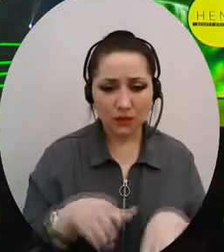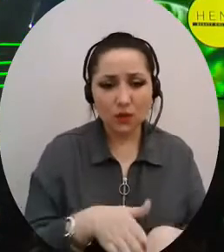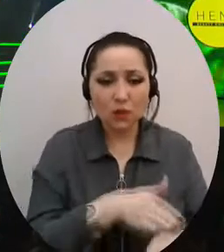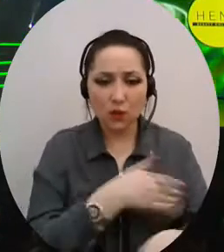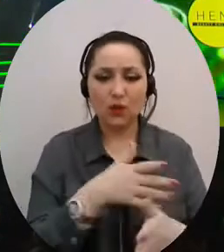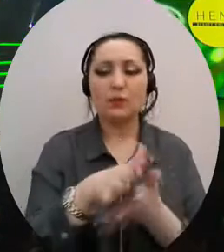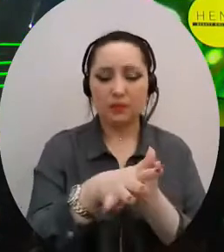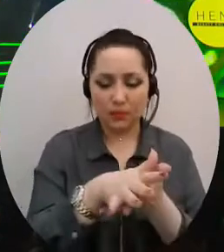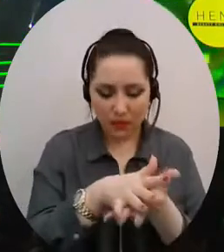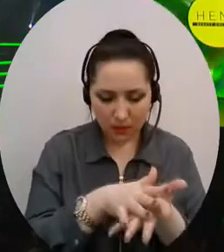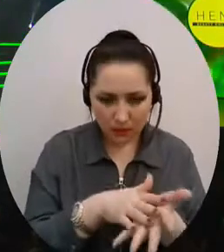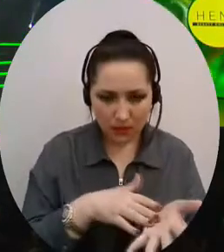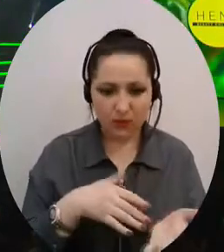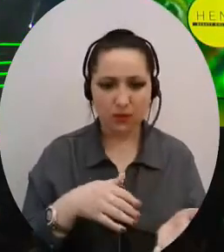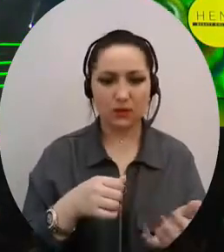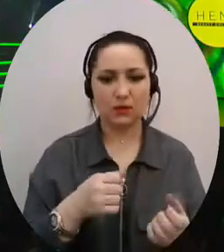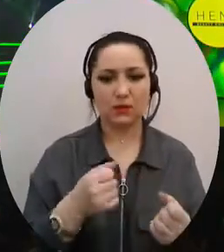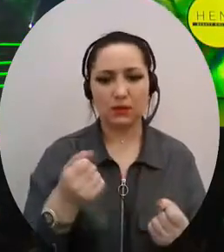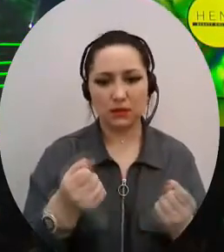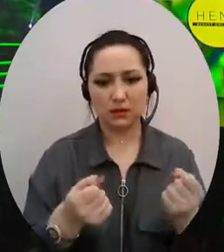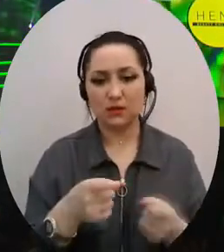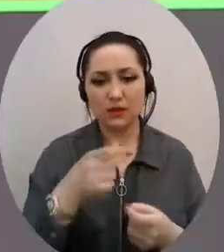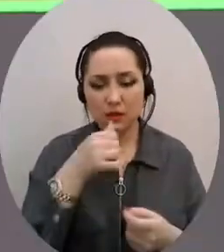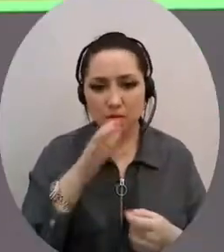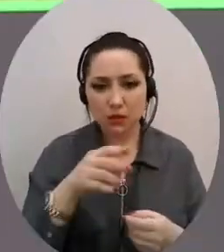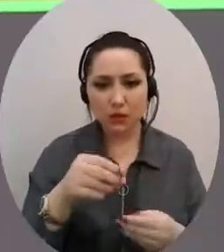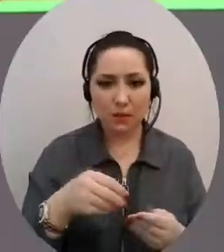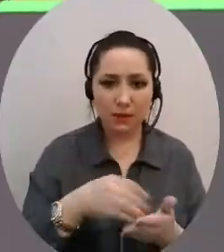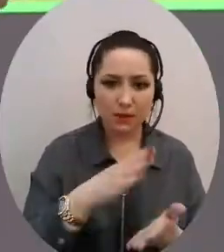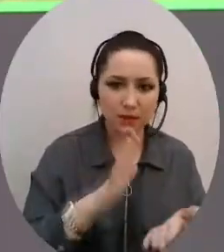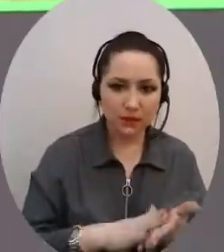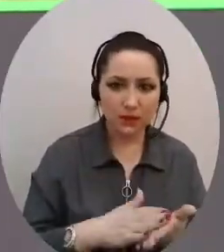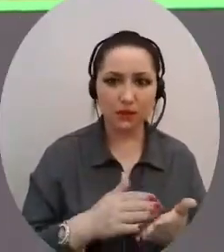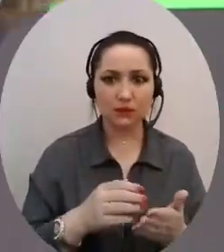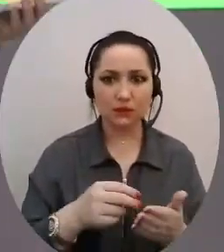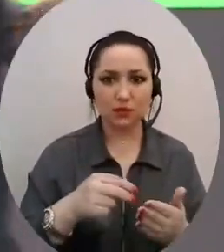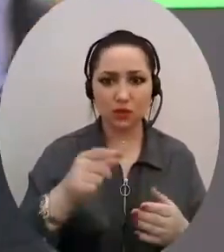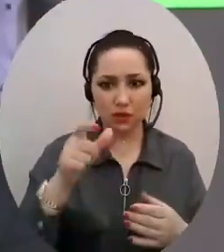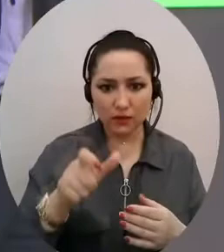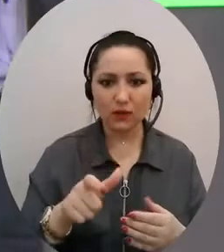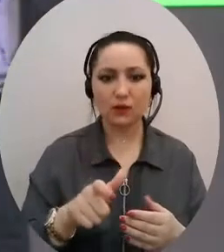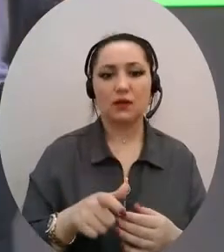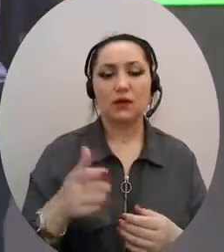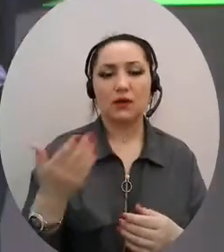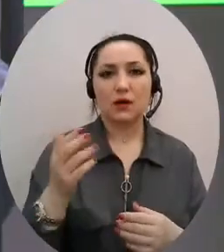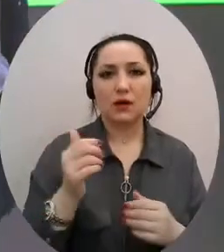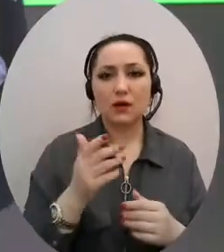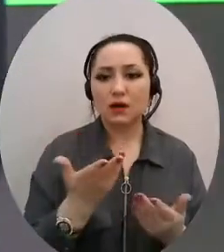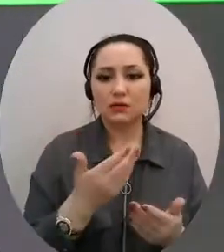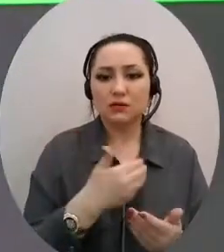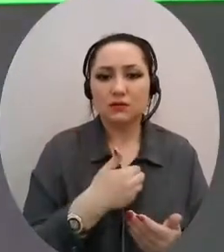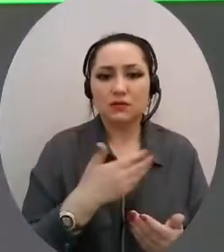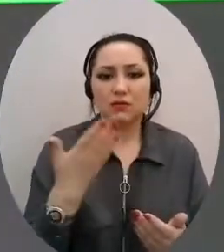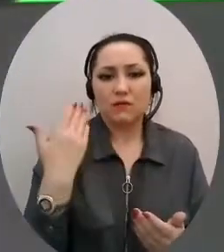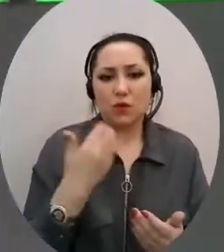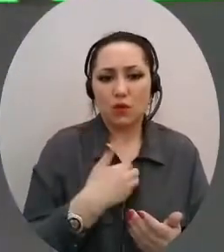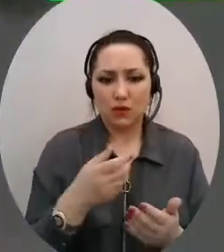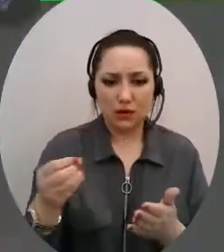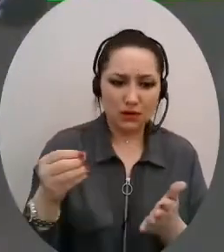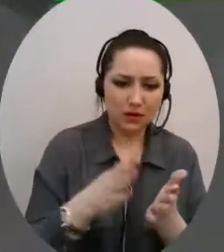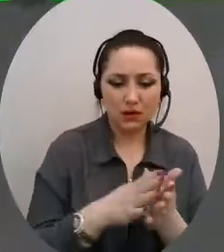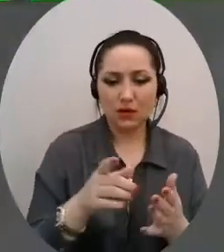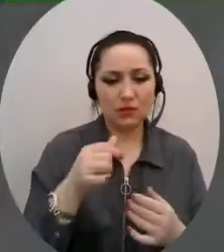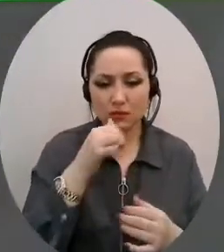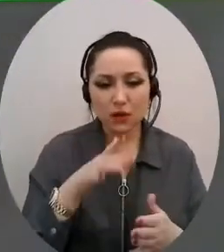Продолжайте пилотировать. Вы не можете подписать человека, которого так давно хотели. Продолжайте пилотировать. И сегодня здесь все люди выходили на